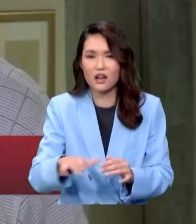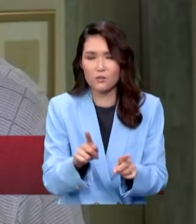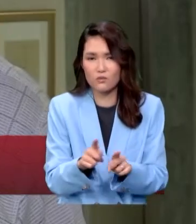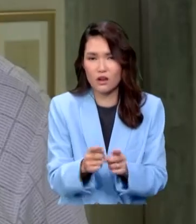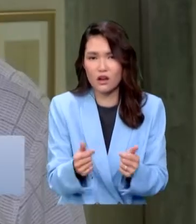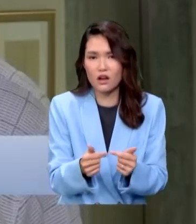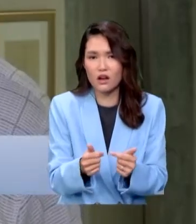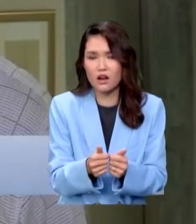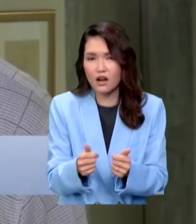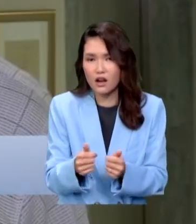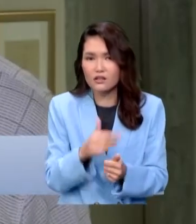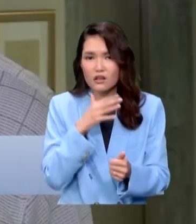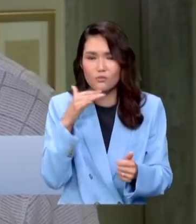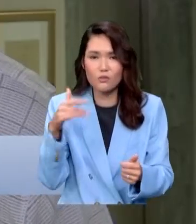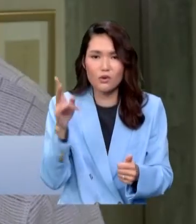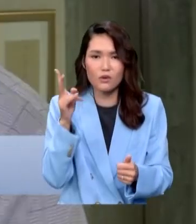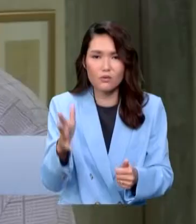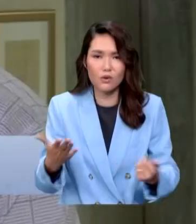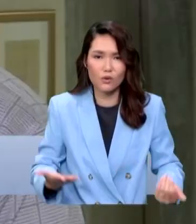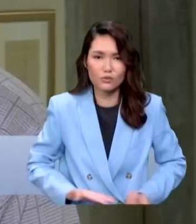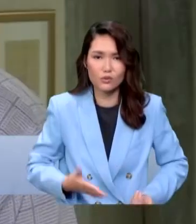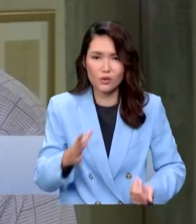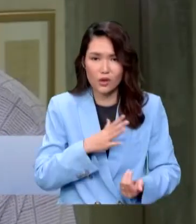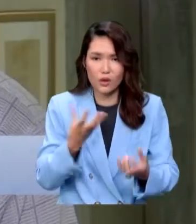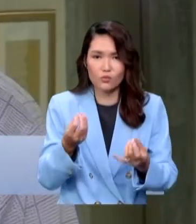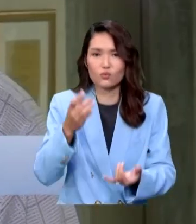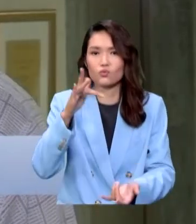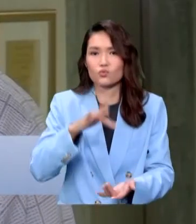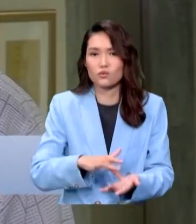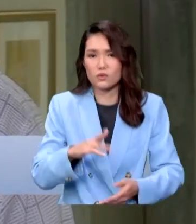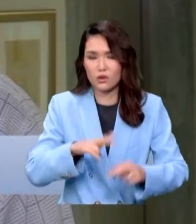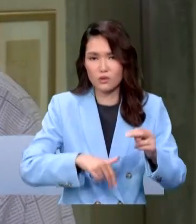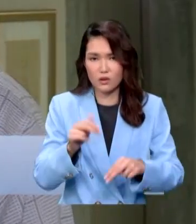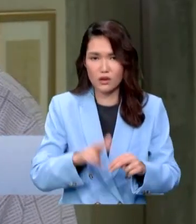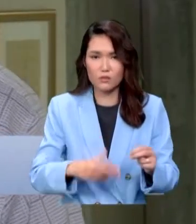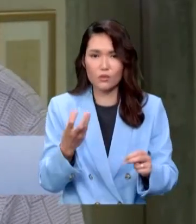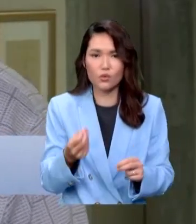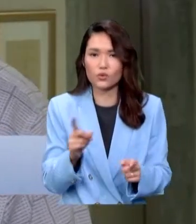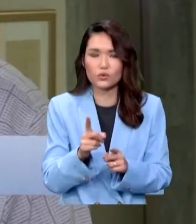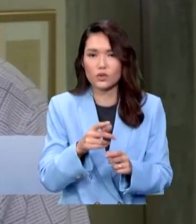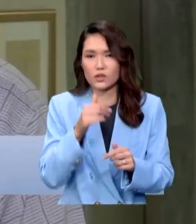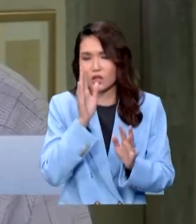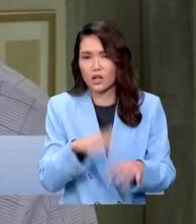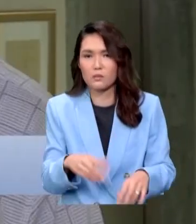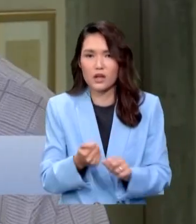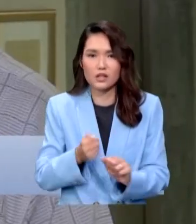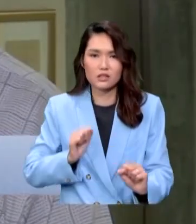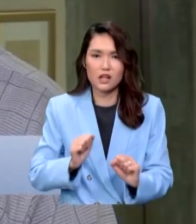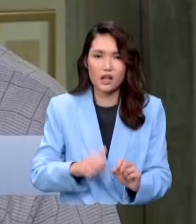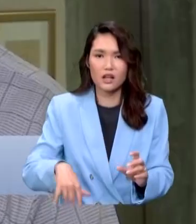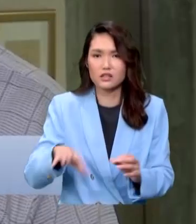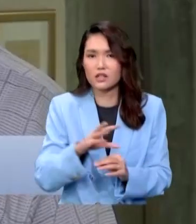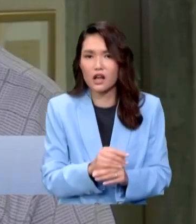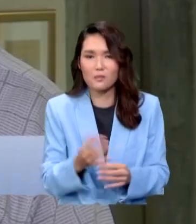Созданы красивые многоэтажные дома, а теперь в их центре строится КНС, которая неизбежно будет источать запах. Фильтра